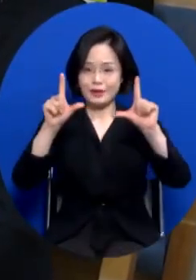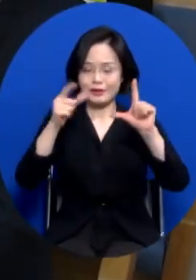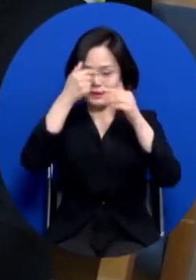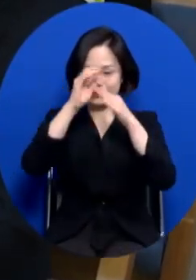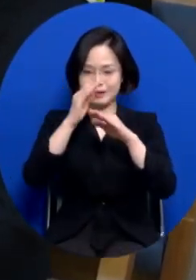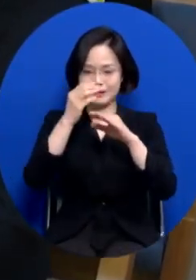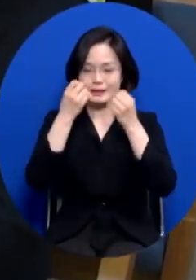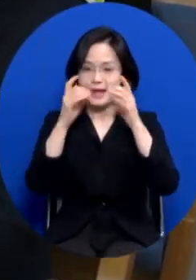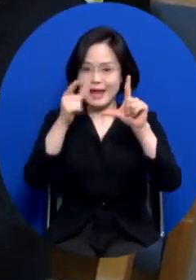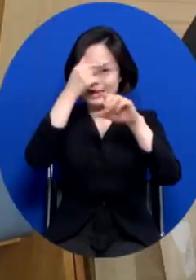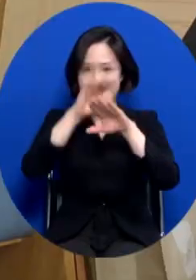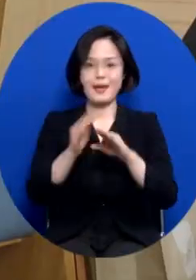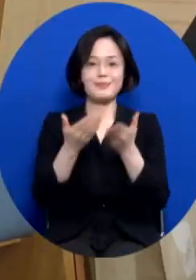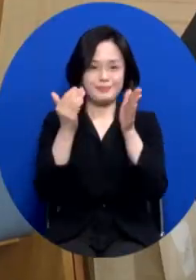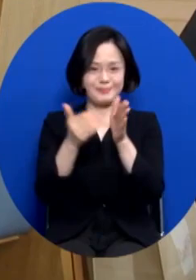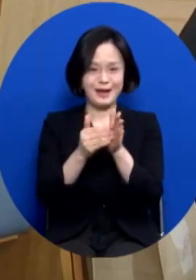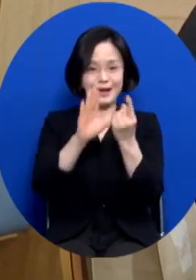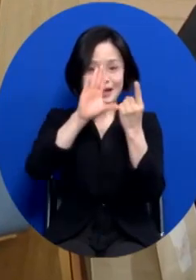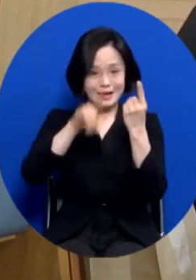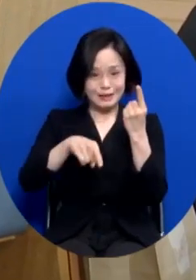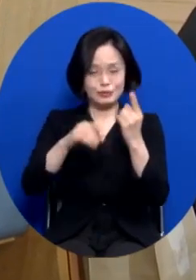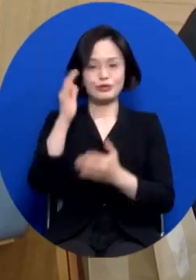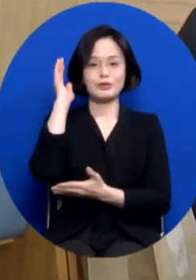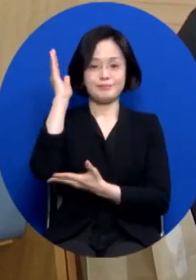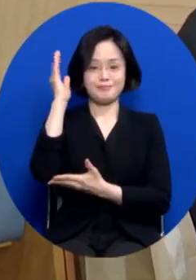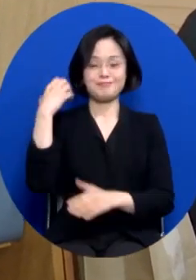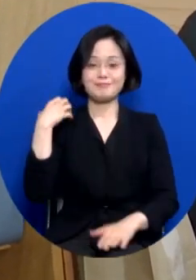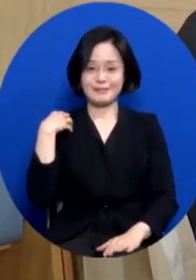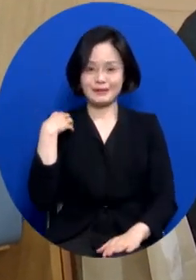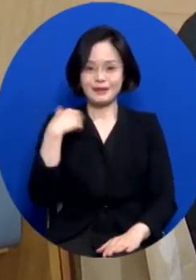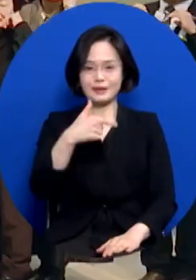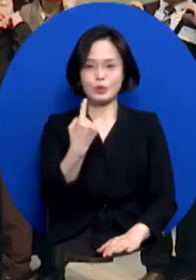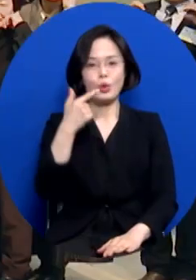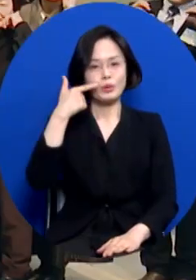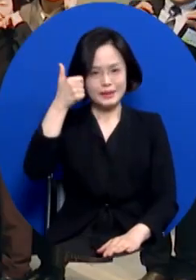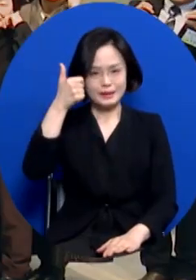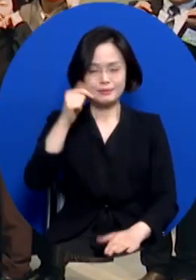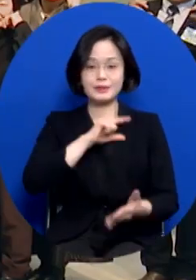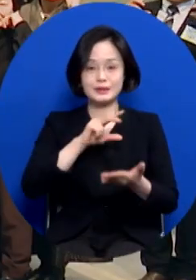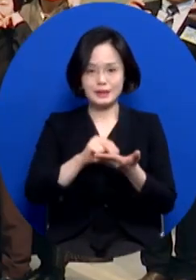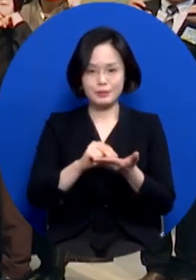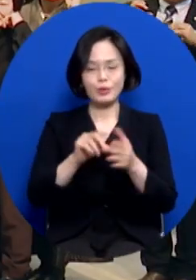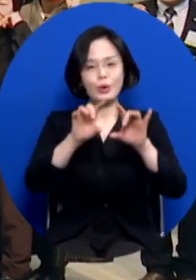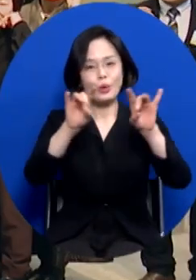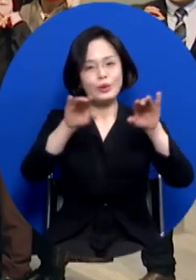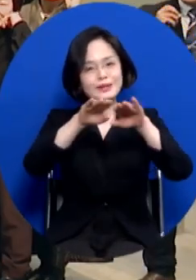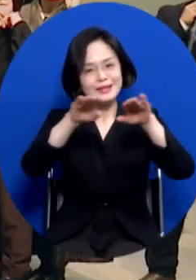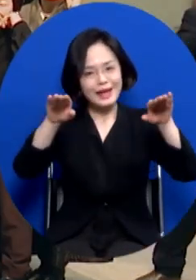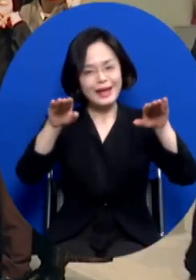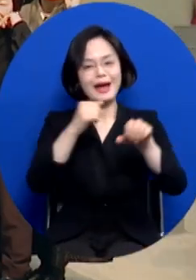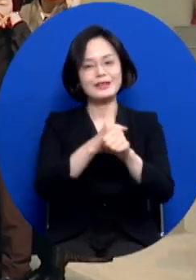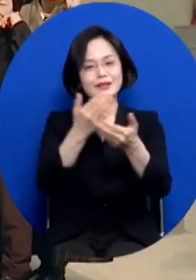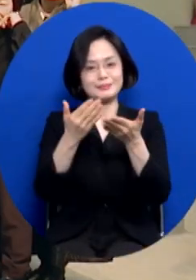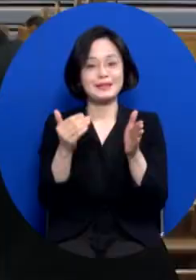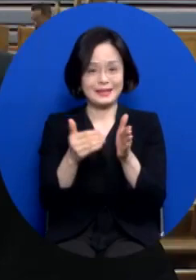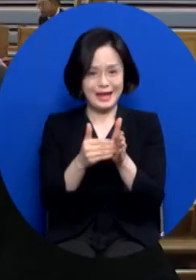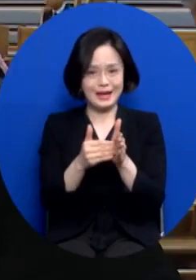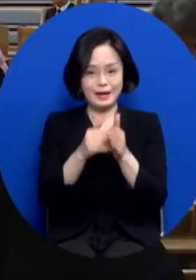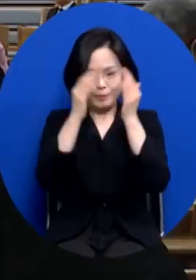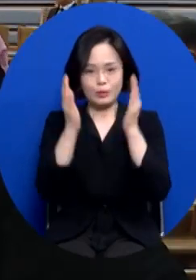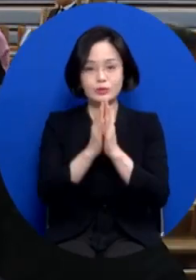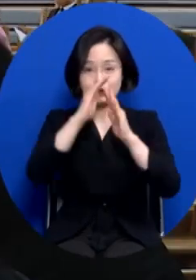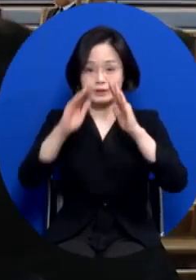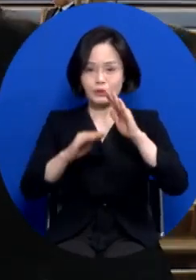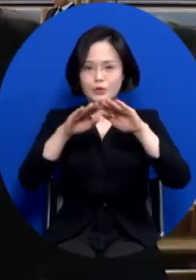일부 예배에서 말씀을 전한 노회장 윤재덕 목사는 고르게 하셨습니다라는 제목으로 모든 지체는 존귀하며 믿음 안에서 고르게 하나가 되어야